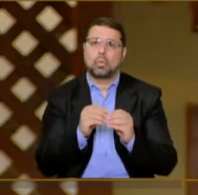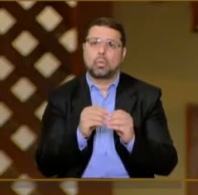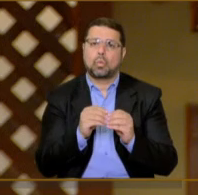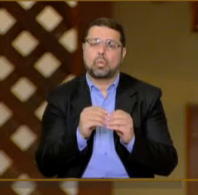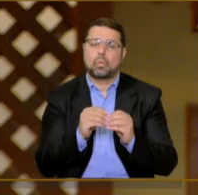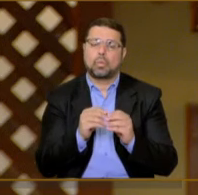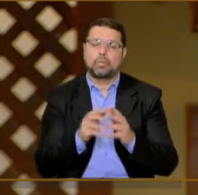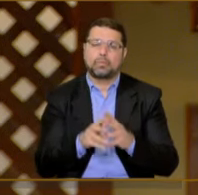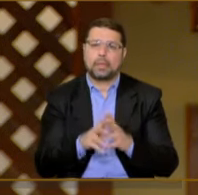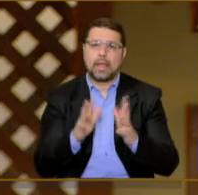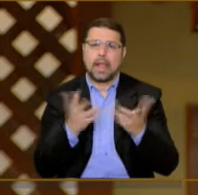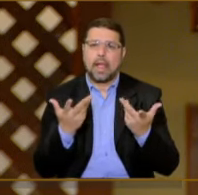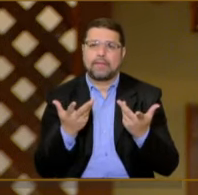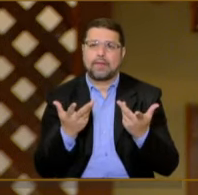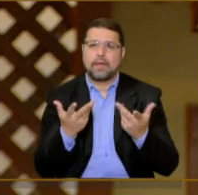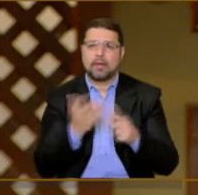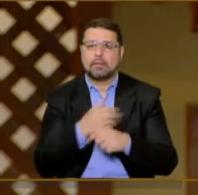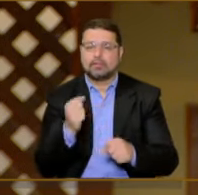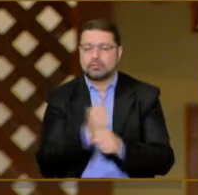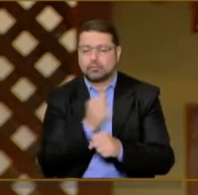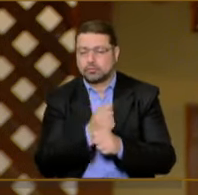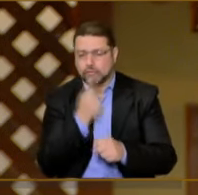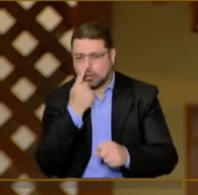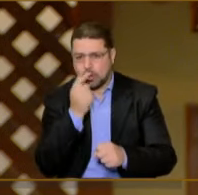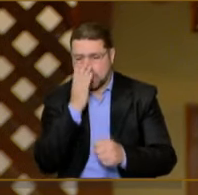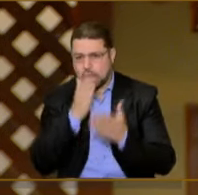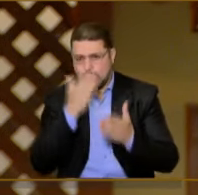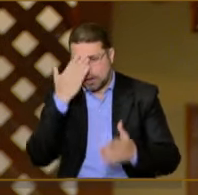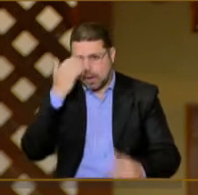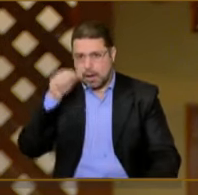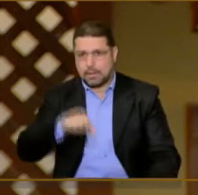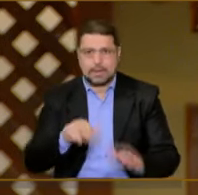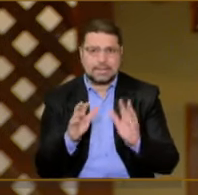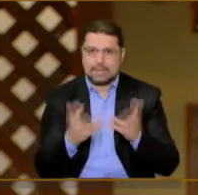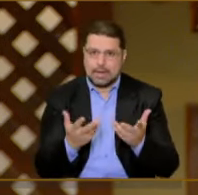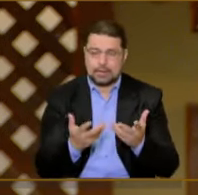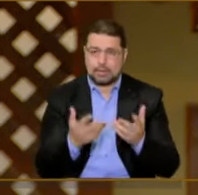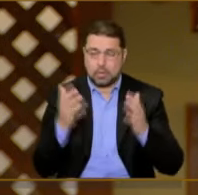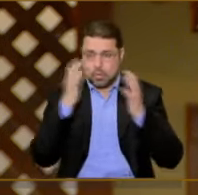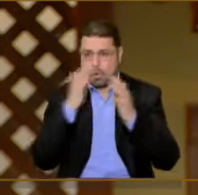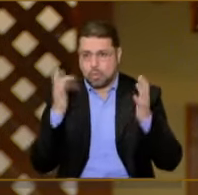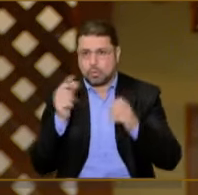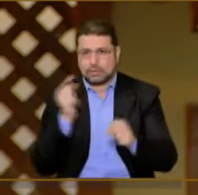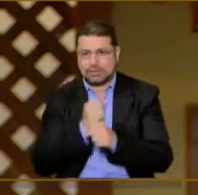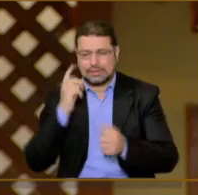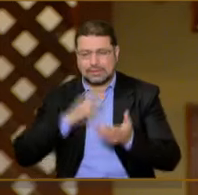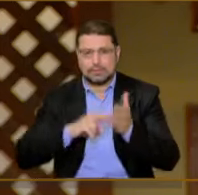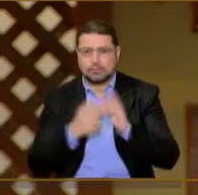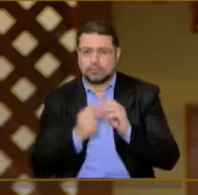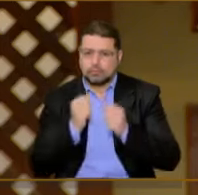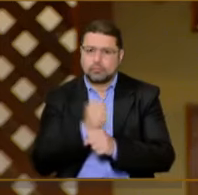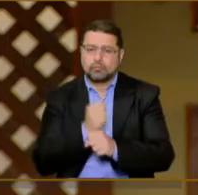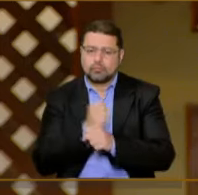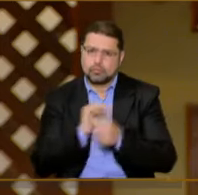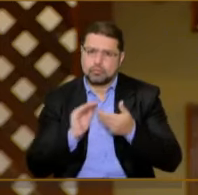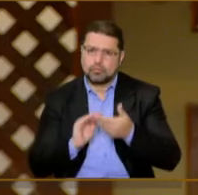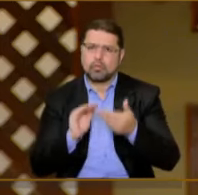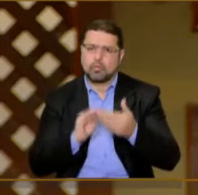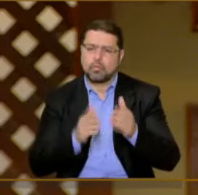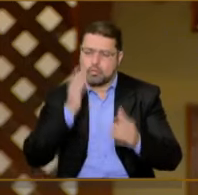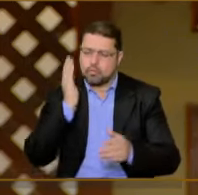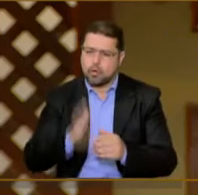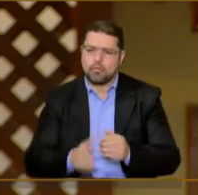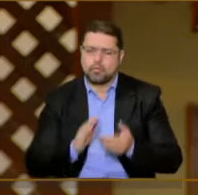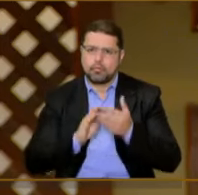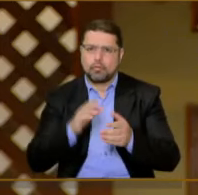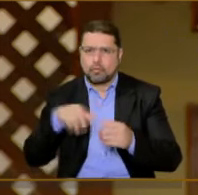وهي كيفيه الطاعه وكيفيه العباده يعني العلماء بيعملوا اعظم شيء من الممكن ان